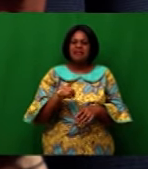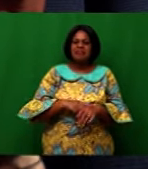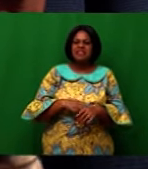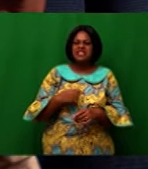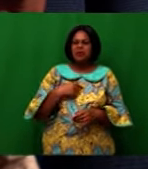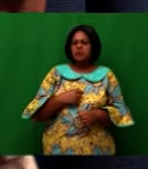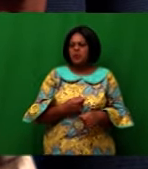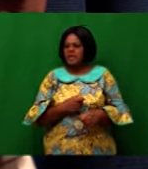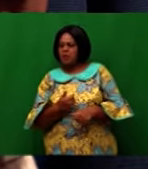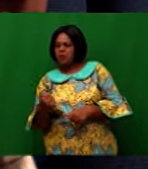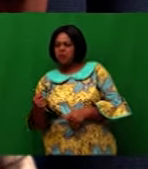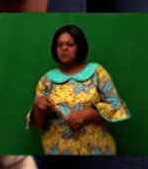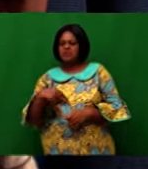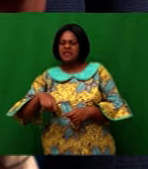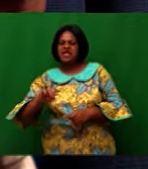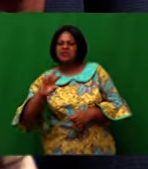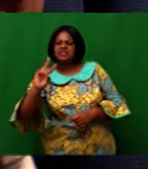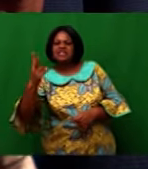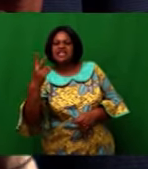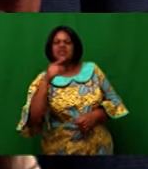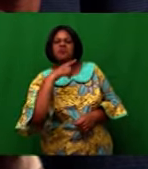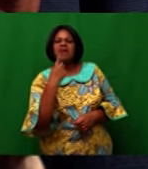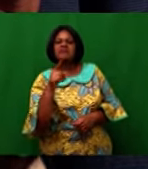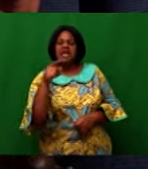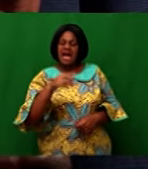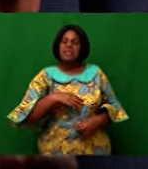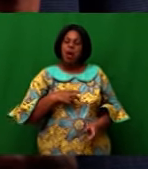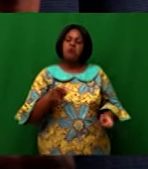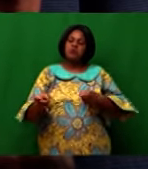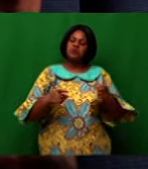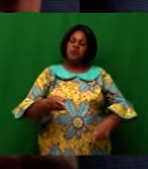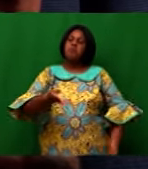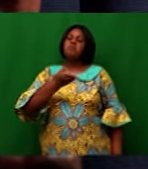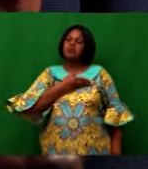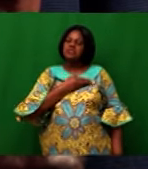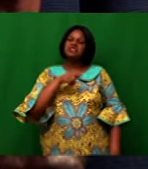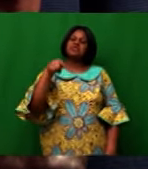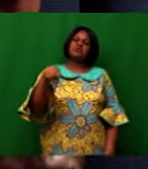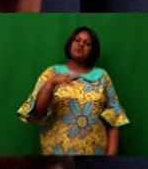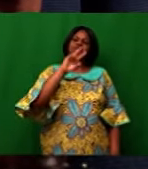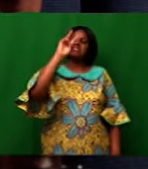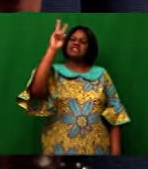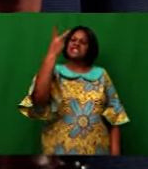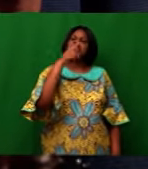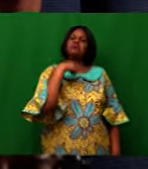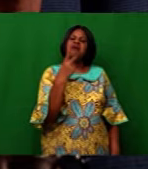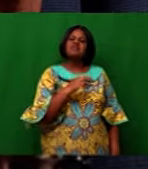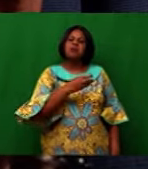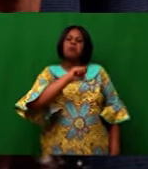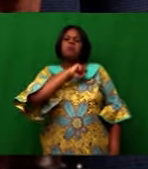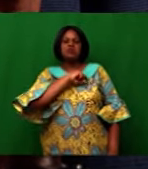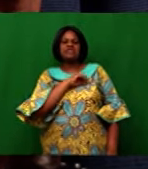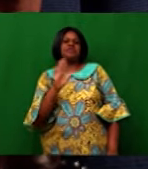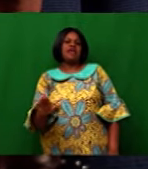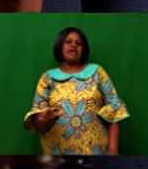sei ndokwandinenge ndakatoudzwa nababa kuti ava ndo vaakutonga ndo vakatozouya ndo vaakutonga saka handizivi kuti inini